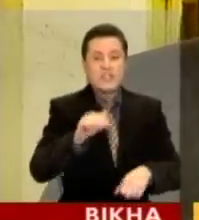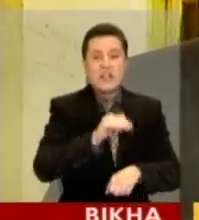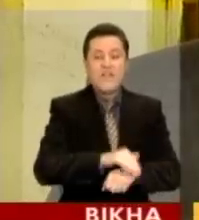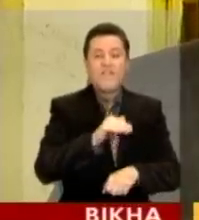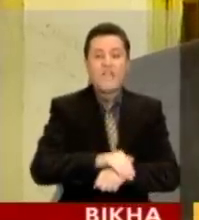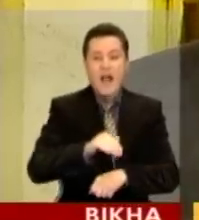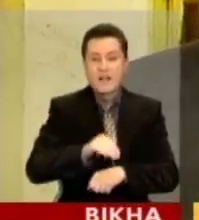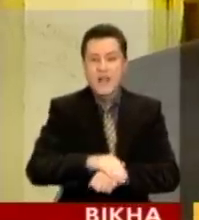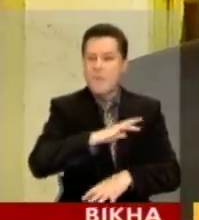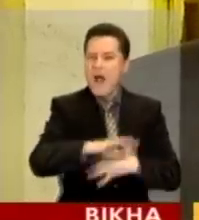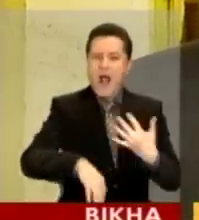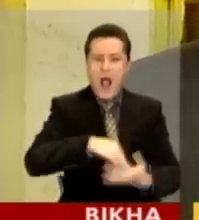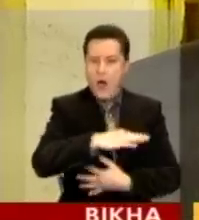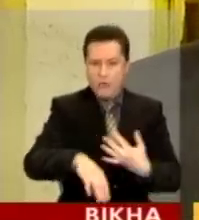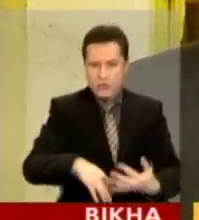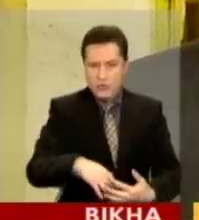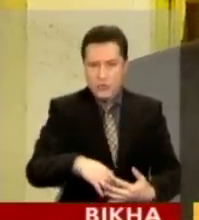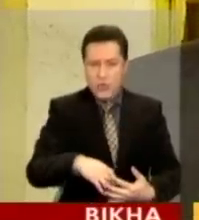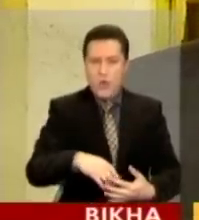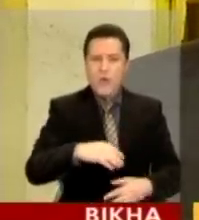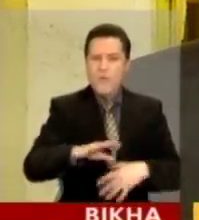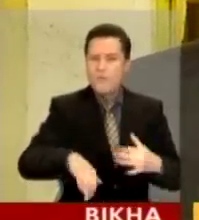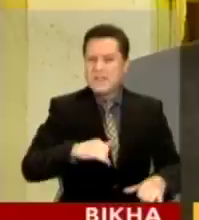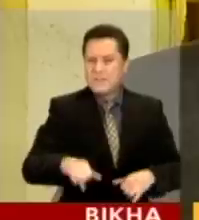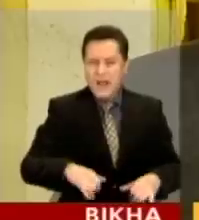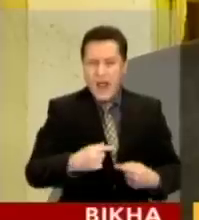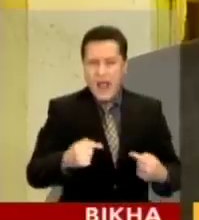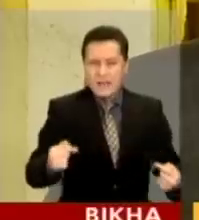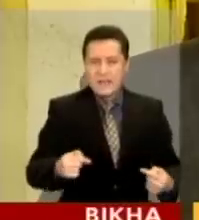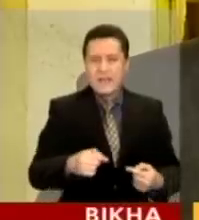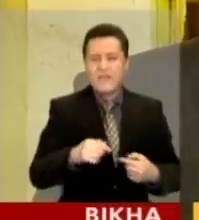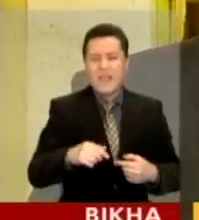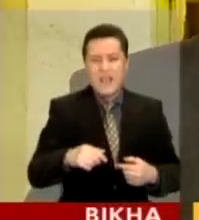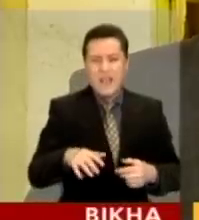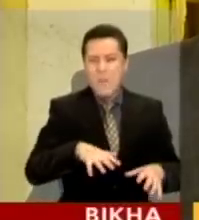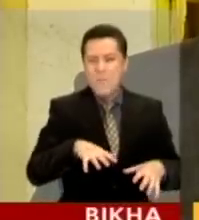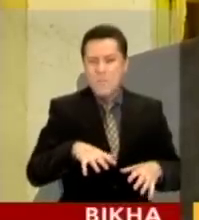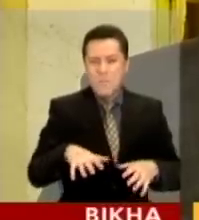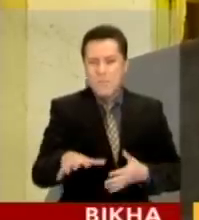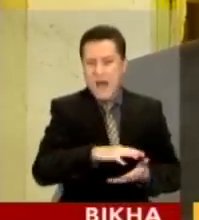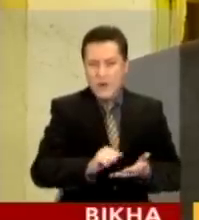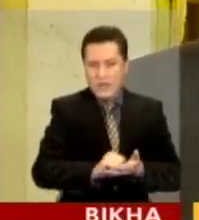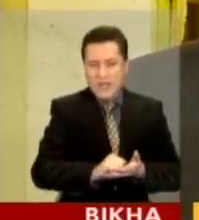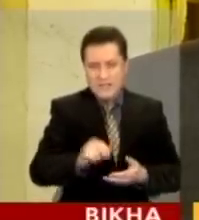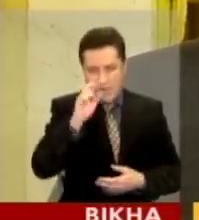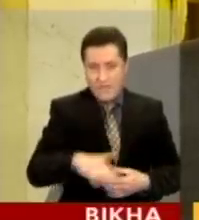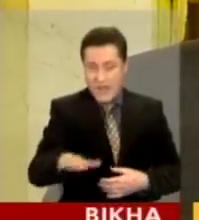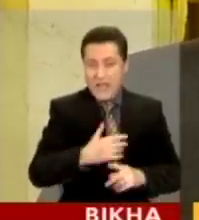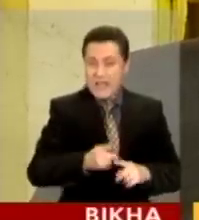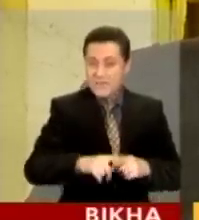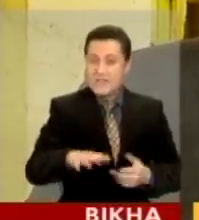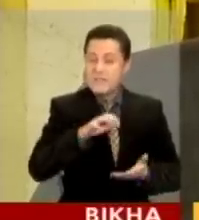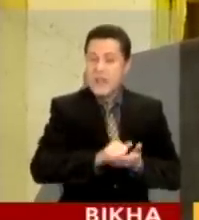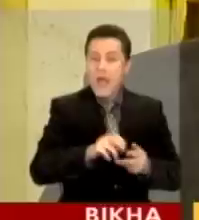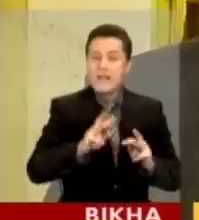фактам хаосу безпорядків і можливого мародерства в країні саме цим зараз